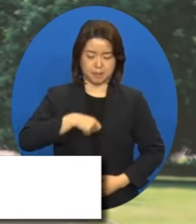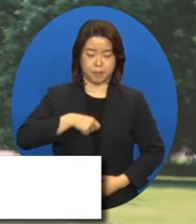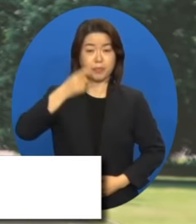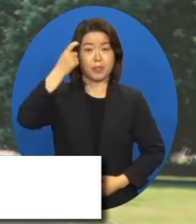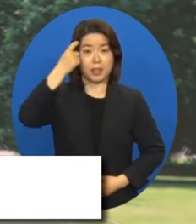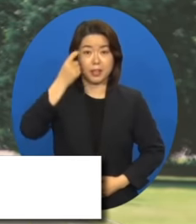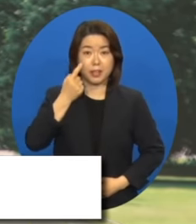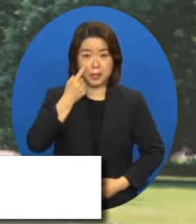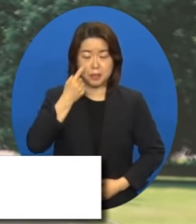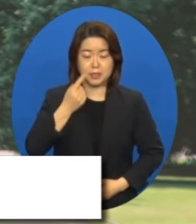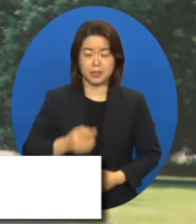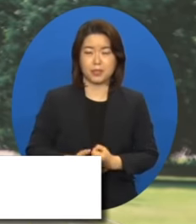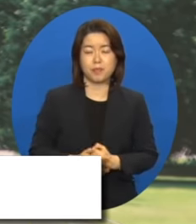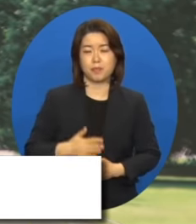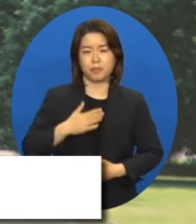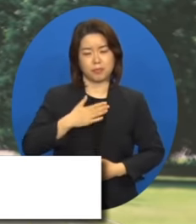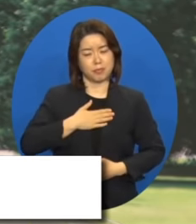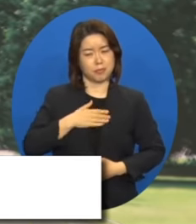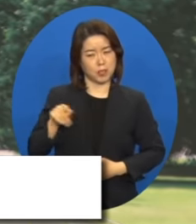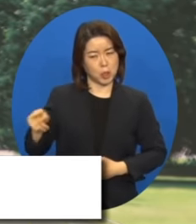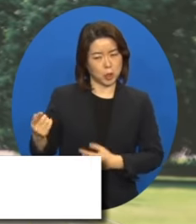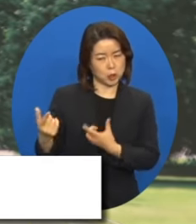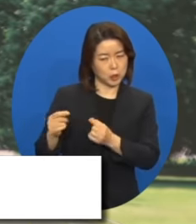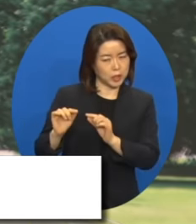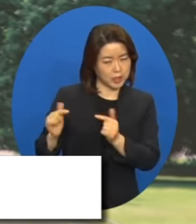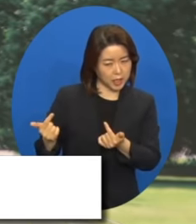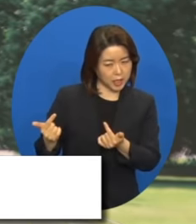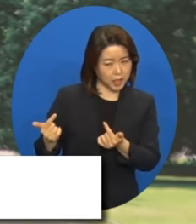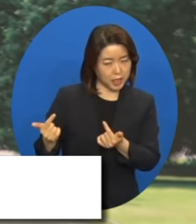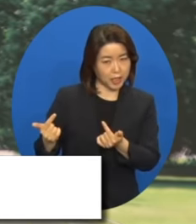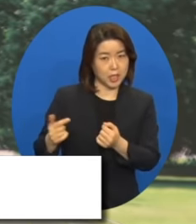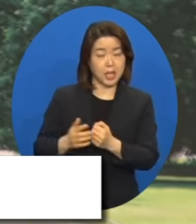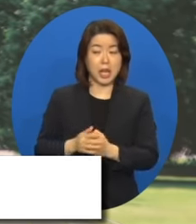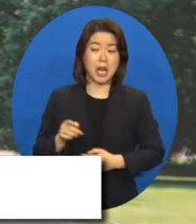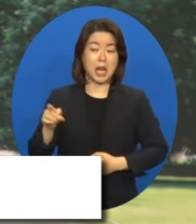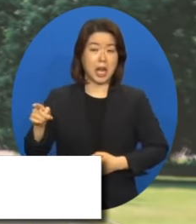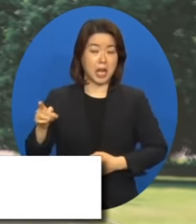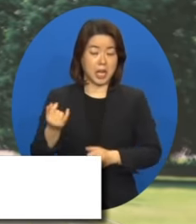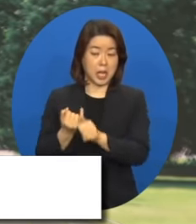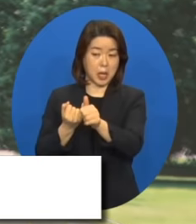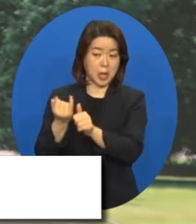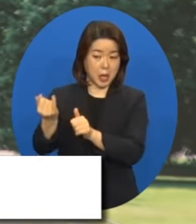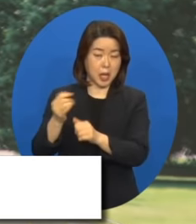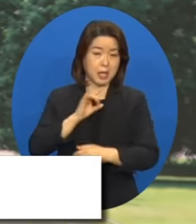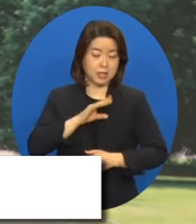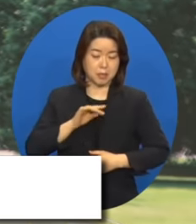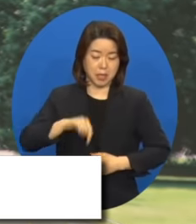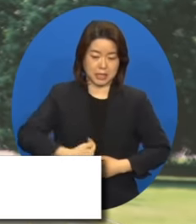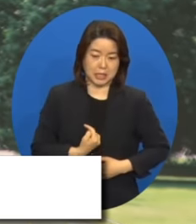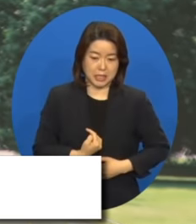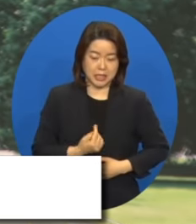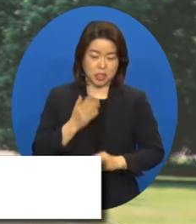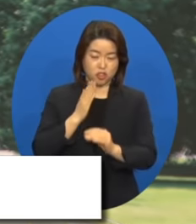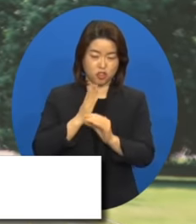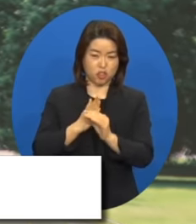됩니다. 나는 그렇지 않은가 하는 거예요. 그 사람만 이기적이고 자기중심적인가?